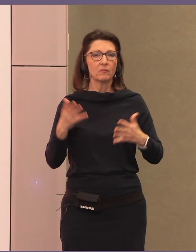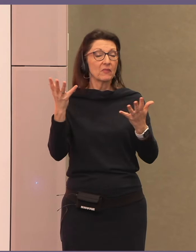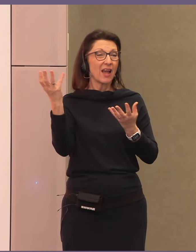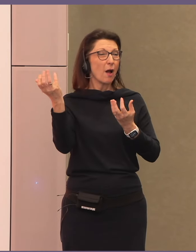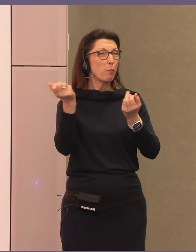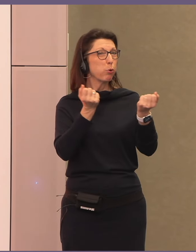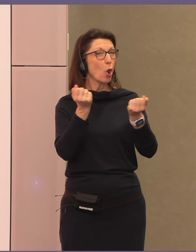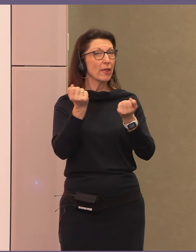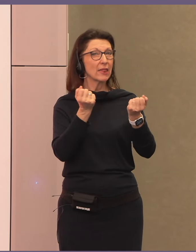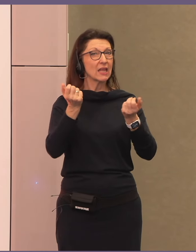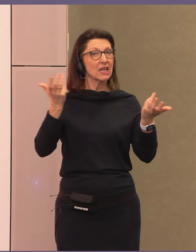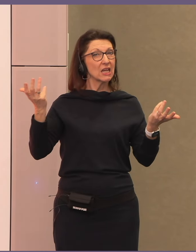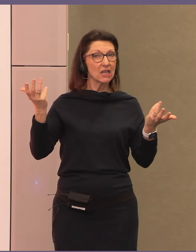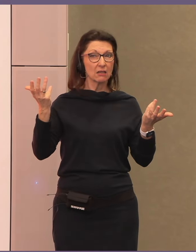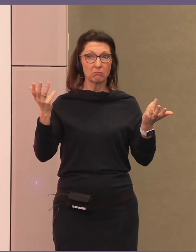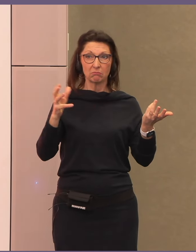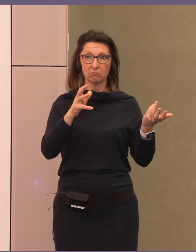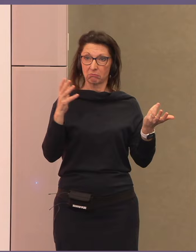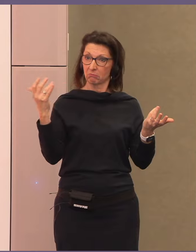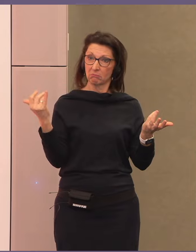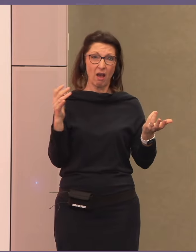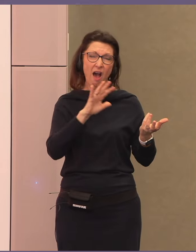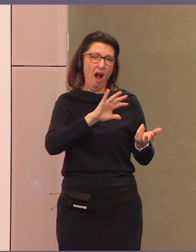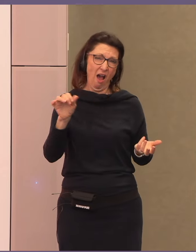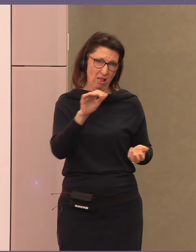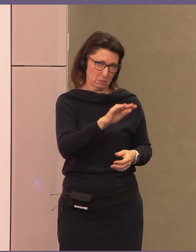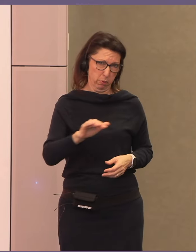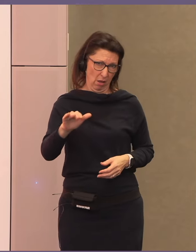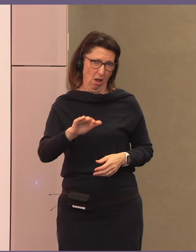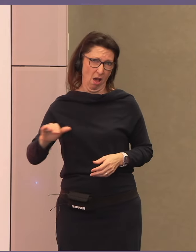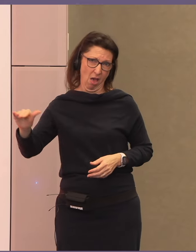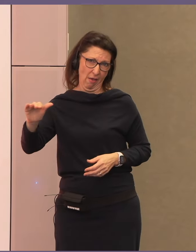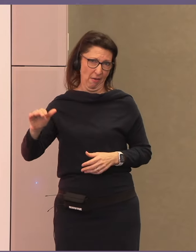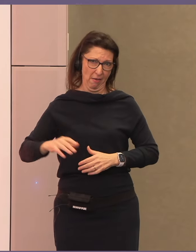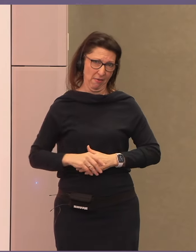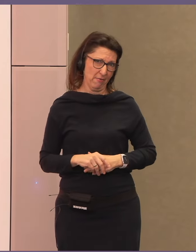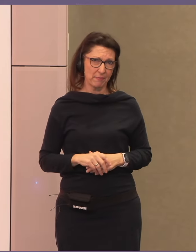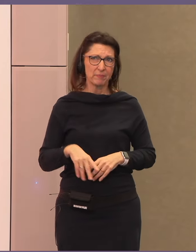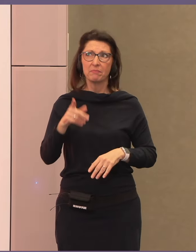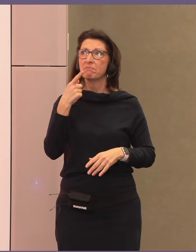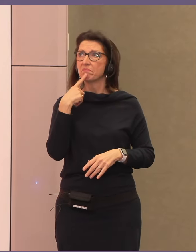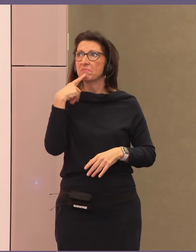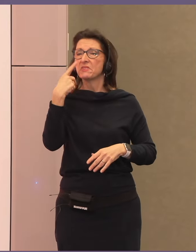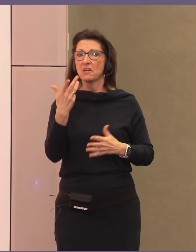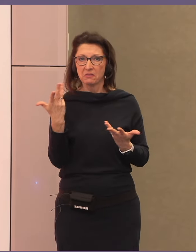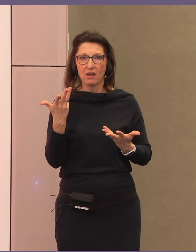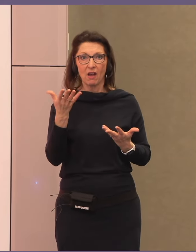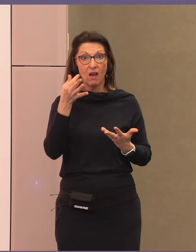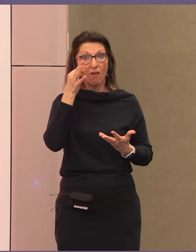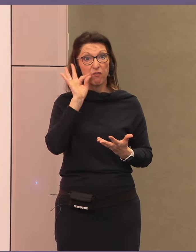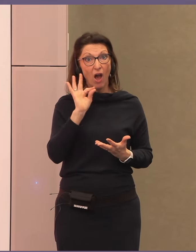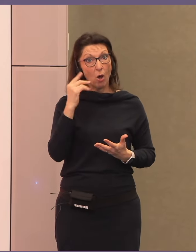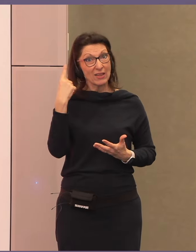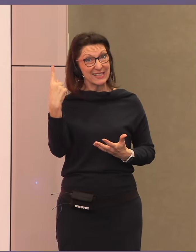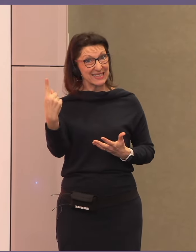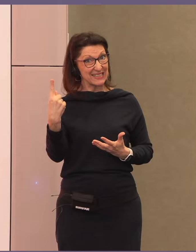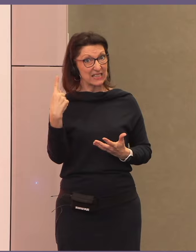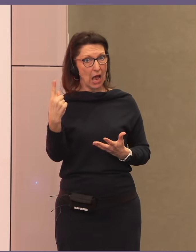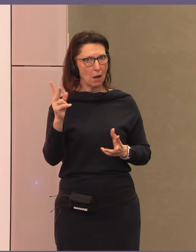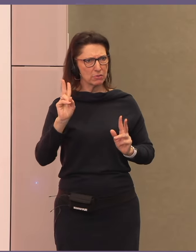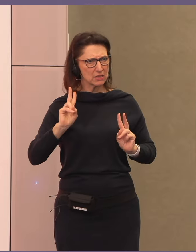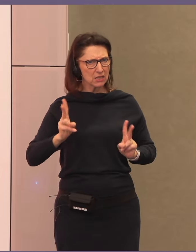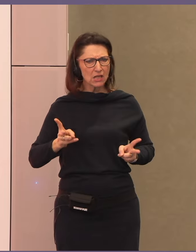Politik bestimmt in allen Feldern nämlich auch die Frage, wie weit Frauen sich selbst ermächtigen können,